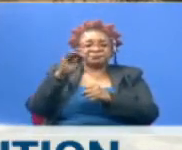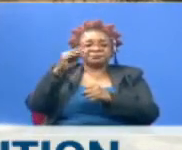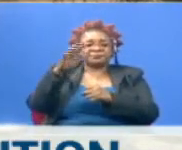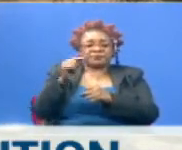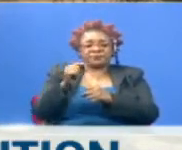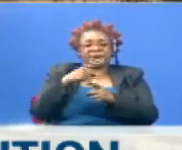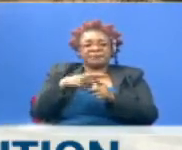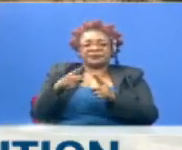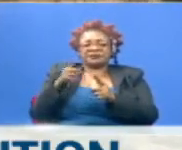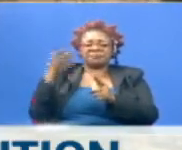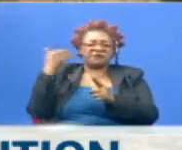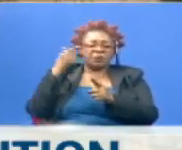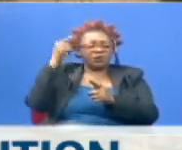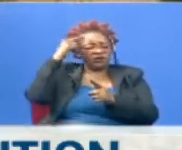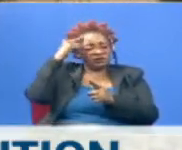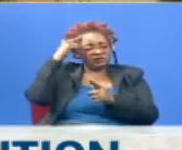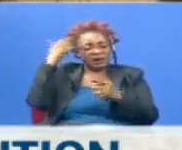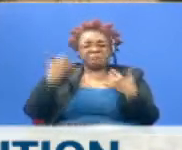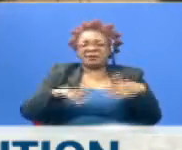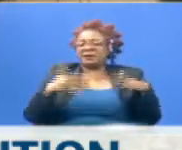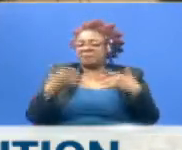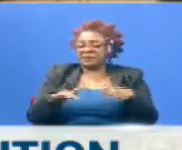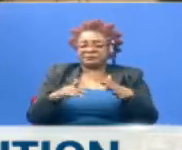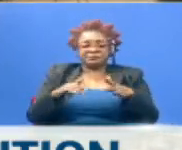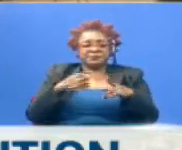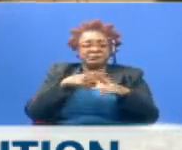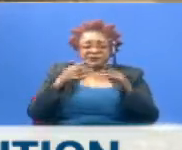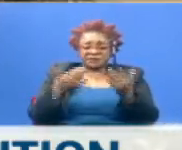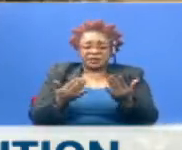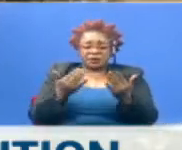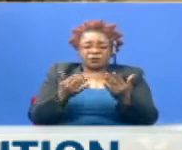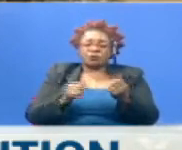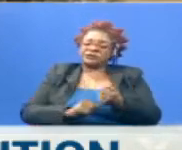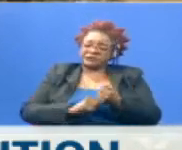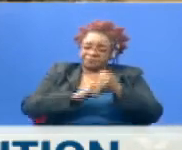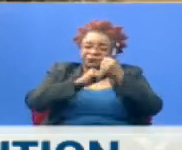tunaona tu kama ni mchezo. Tukaanza sasa kumpea support.